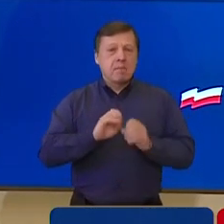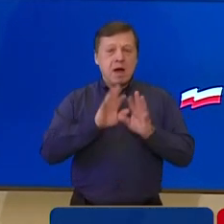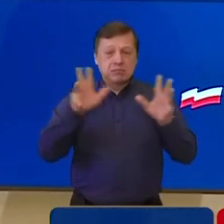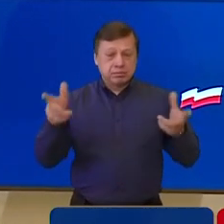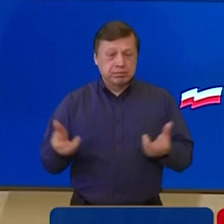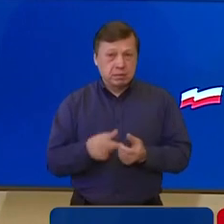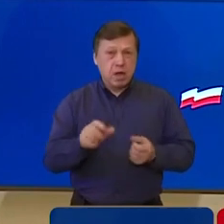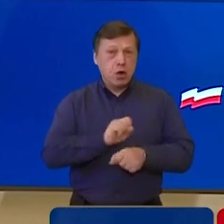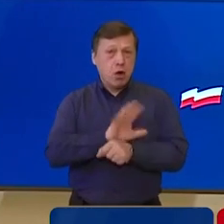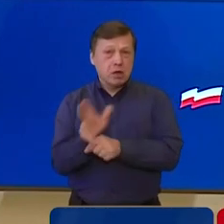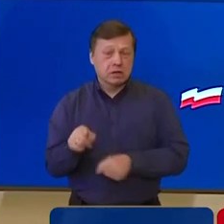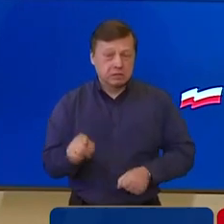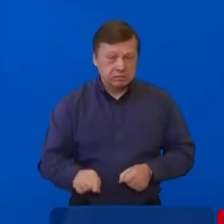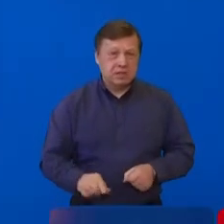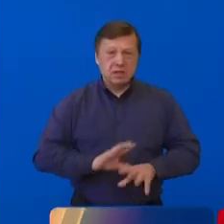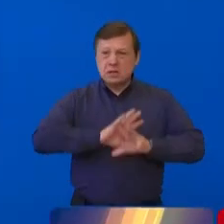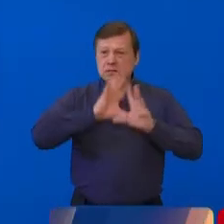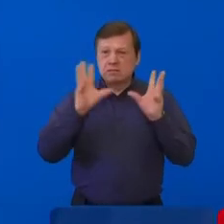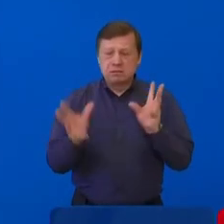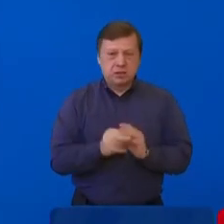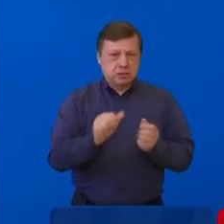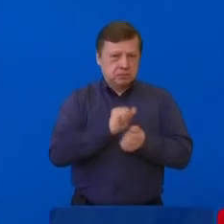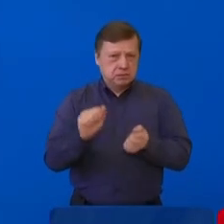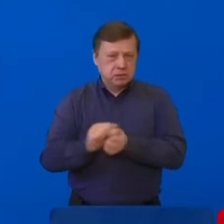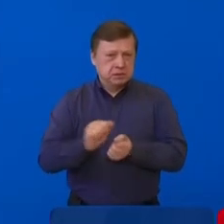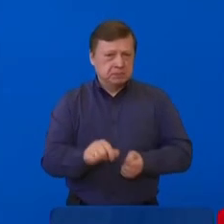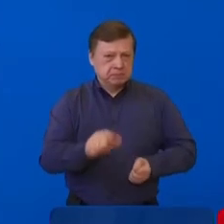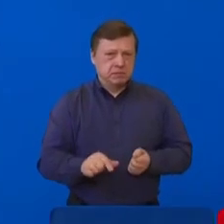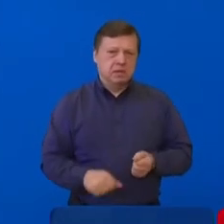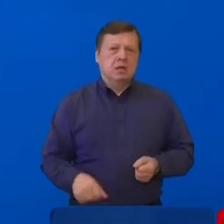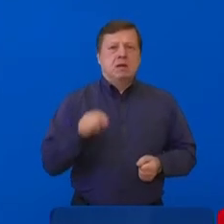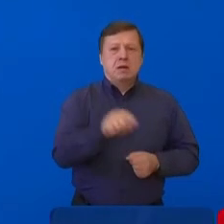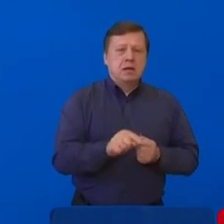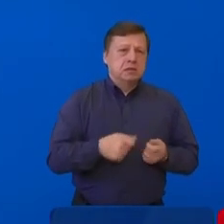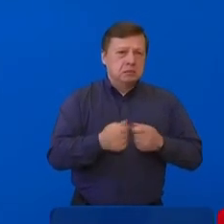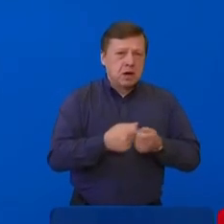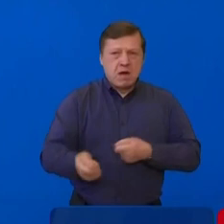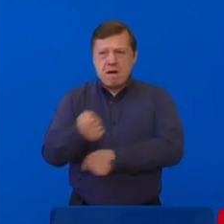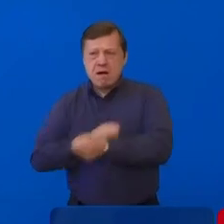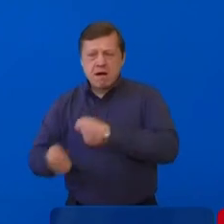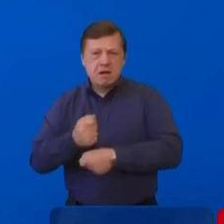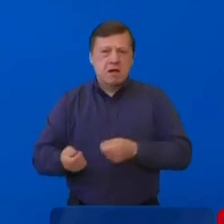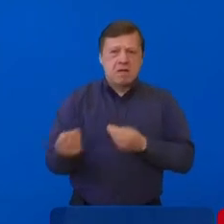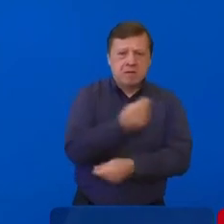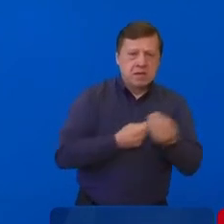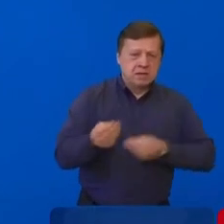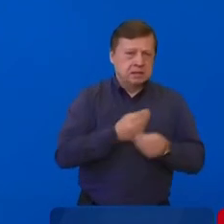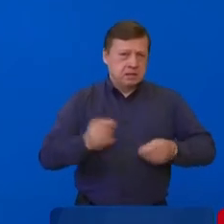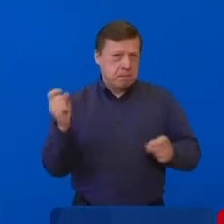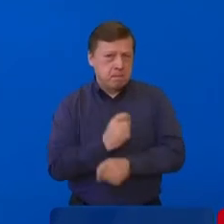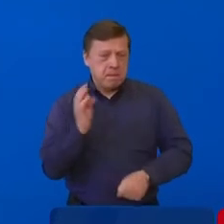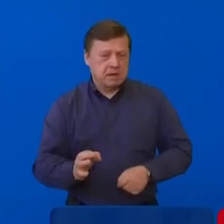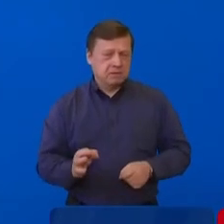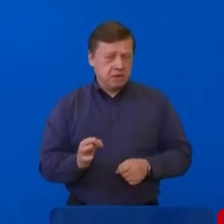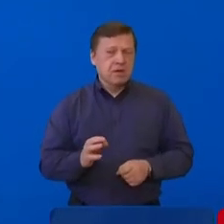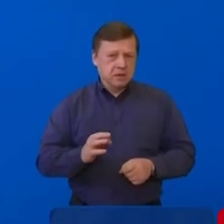koronawirusa przeorała wszystkie te wymiary. Sektor finansowy, popyt, podaż, finanse publiczne, uderza również w